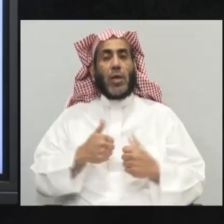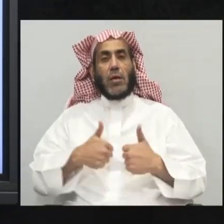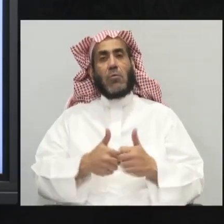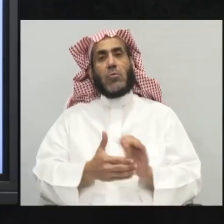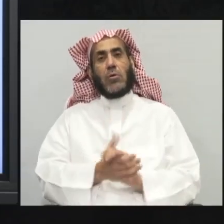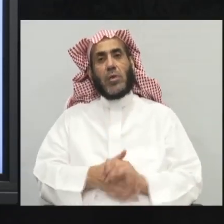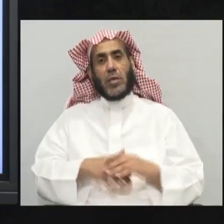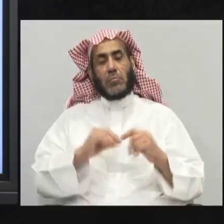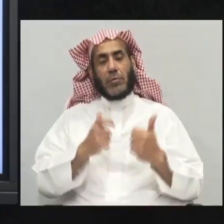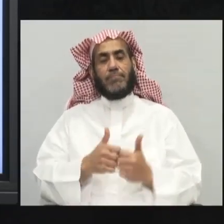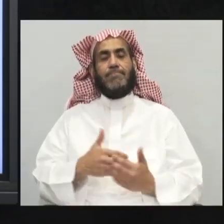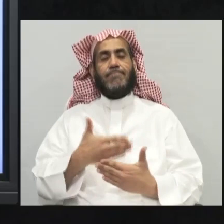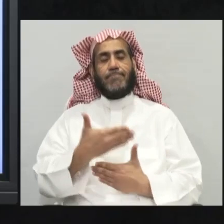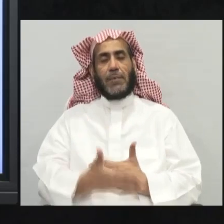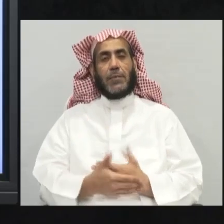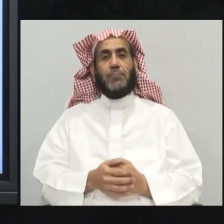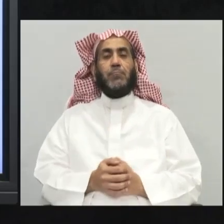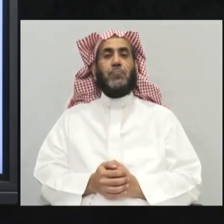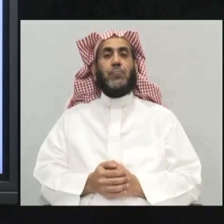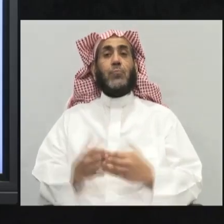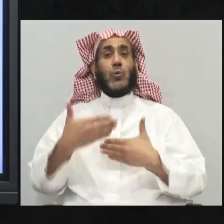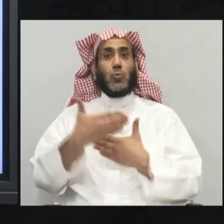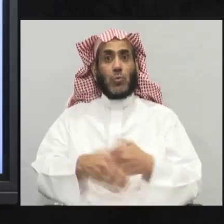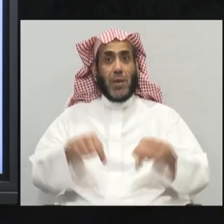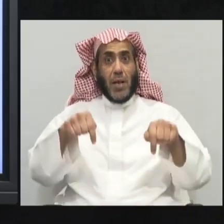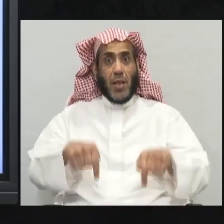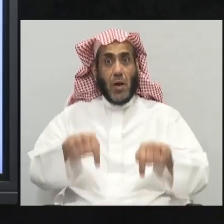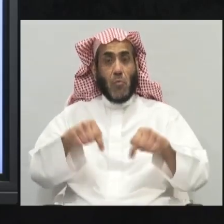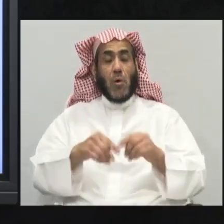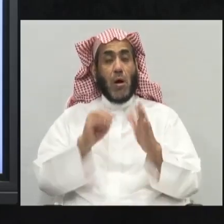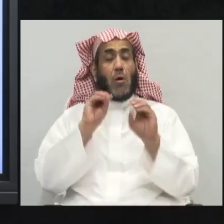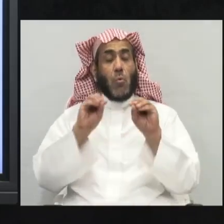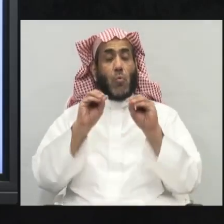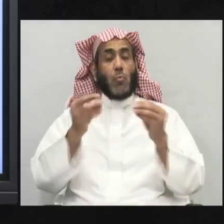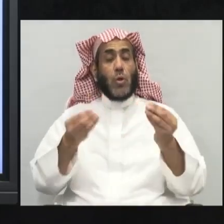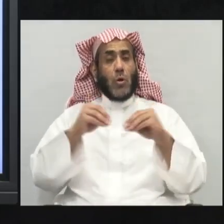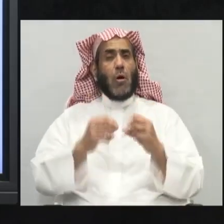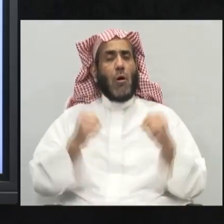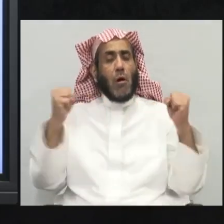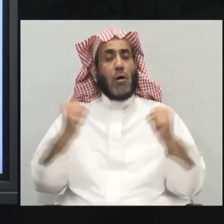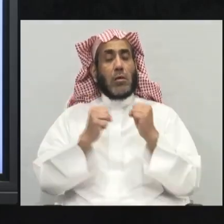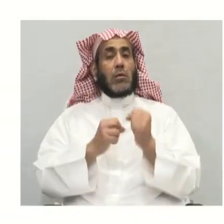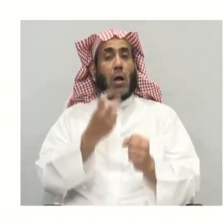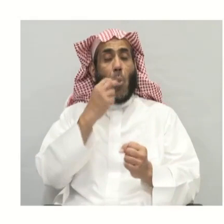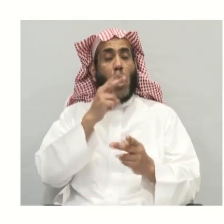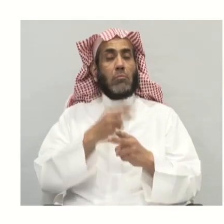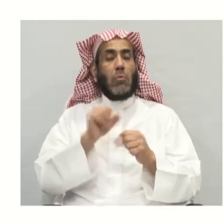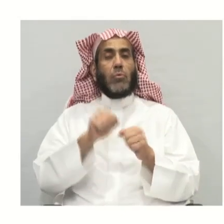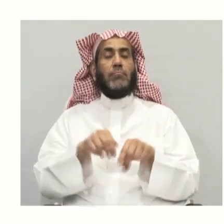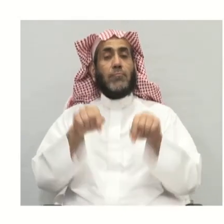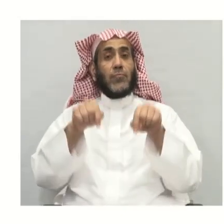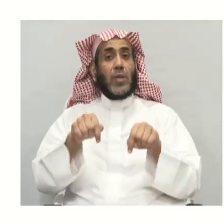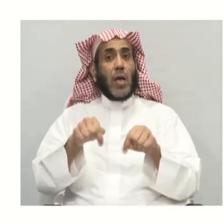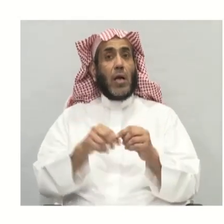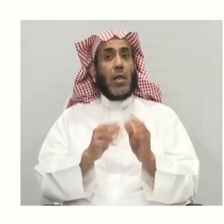وعلى اله وصحبه اجمعين وبعد نكمل هذا اليوم ما اخذناهم اثراءات نحويه في هذا